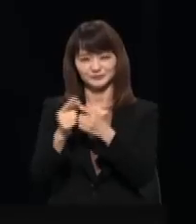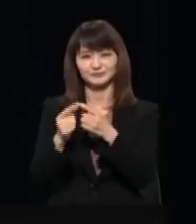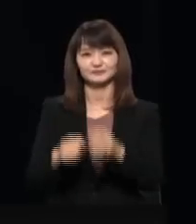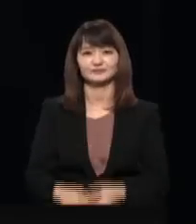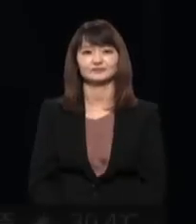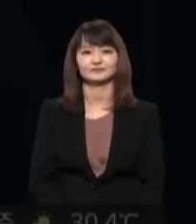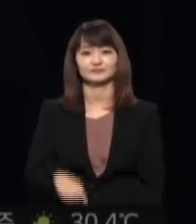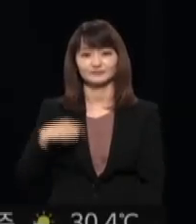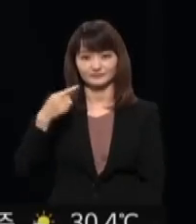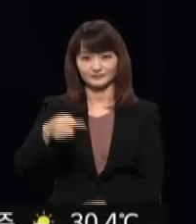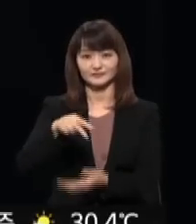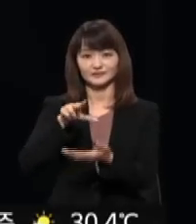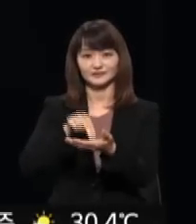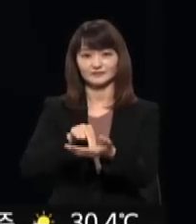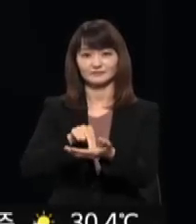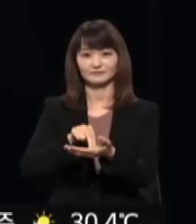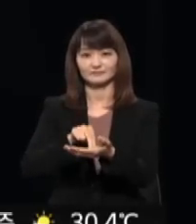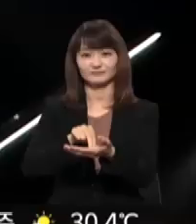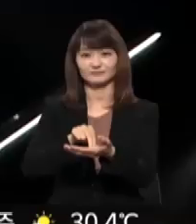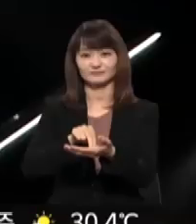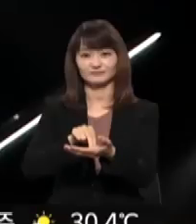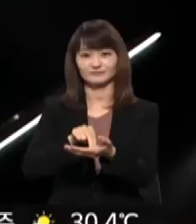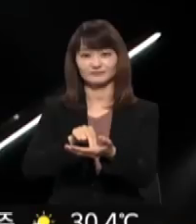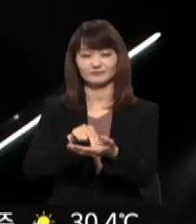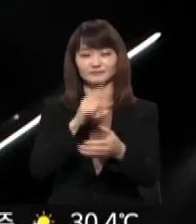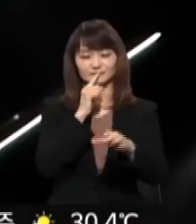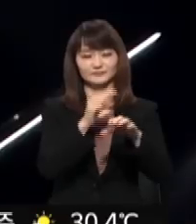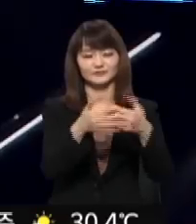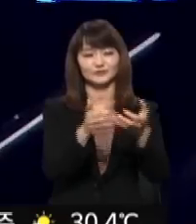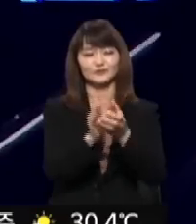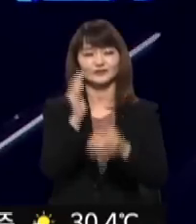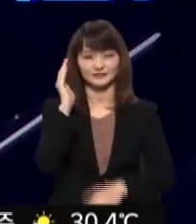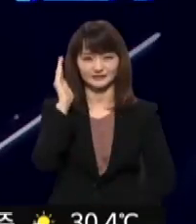그러면 계속해서 다음 주제에 민주당 얘기로 넘어가도록 하겠습니다